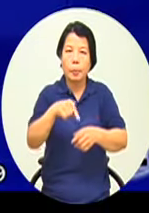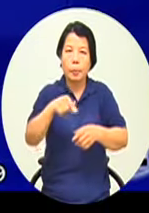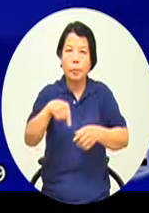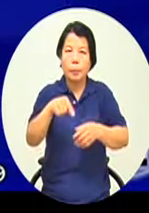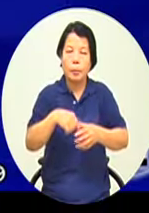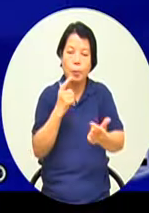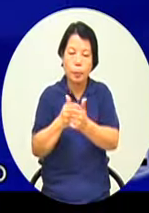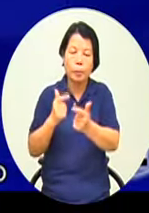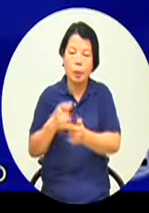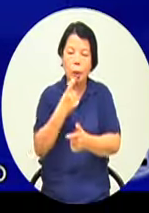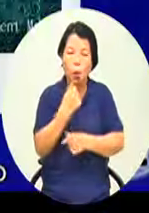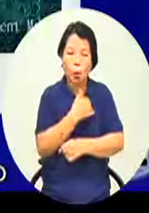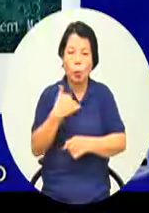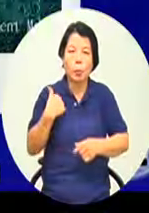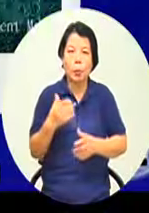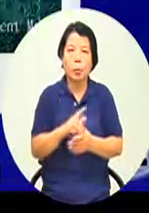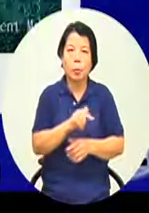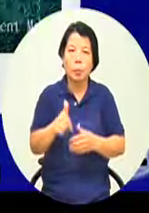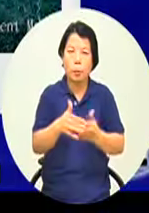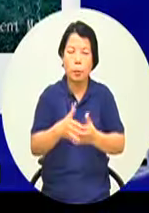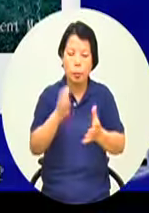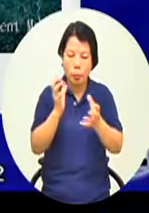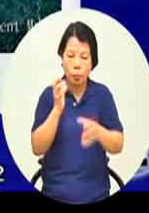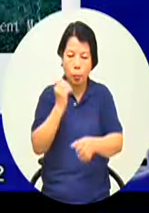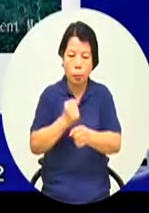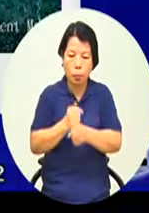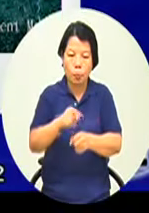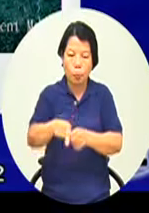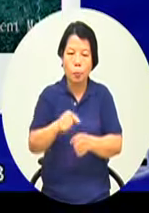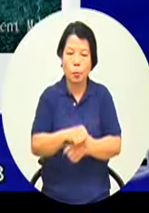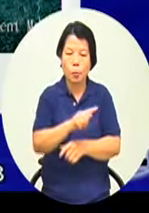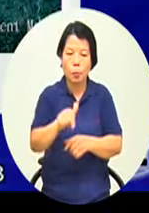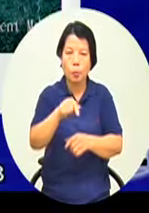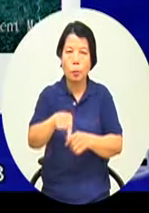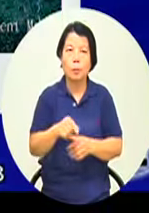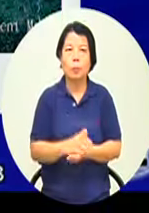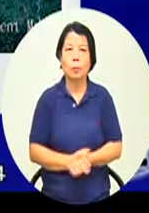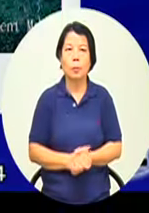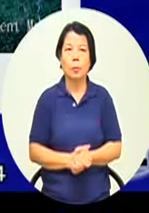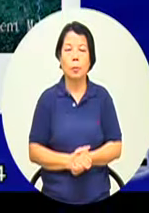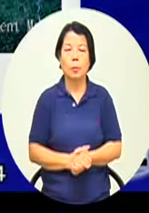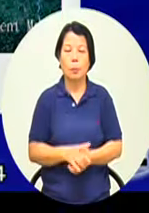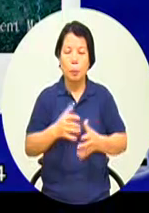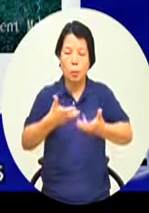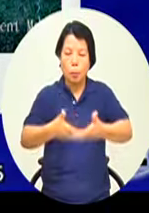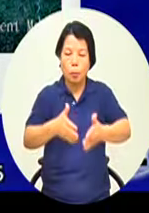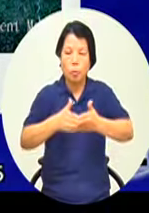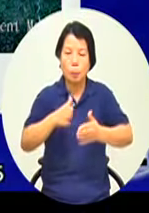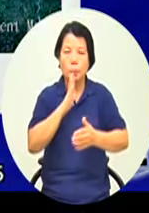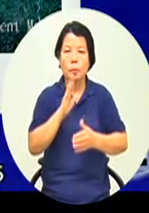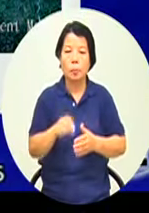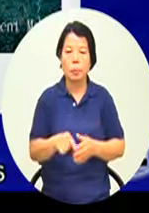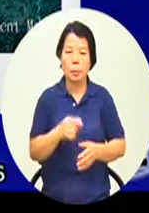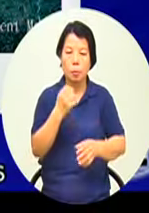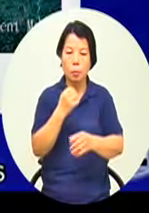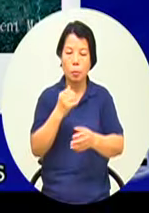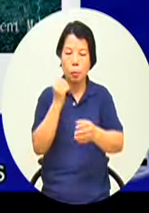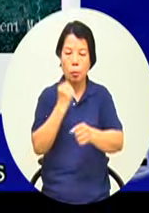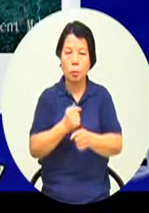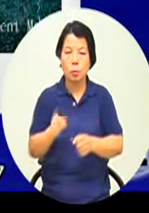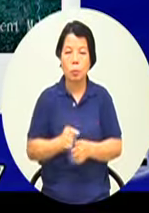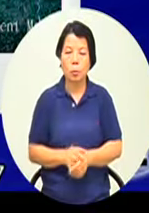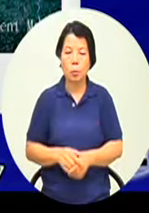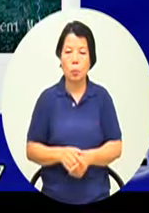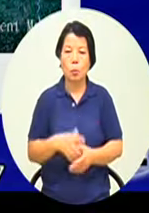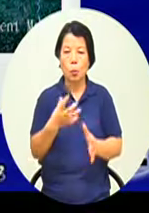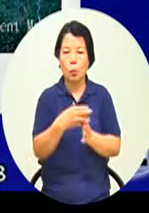西呢所制造而成的，好，大概是状态这样子。好，最重要的是我想要做一个示范，